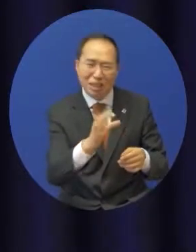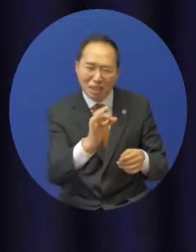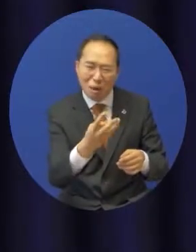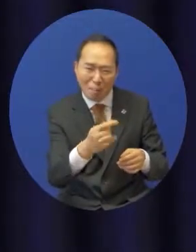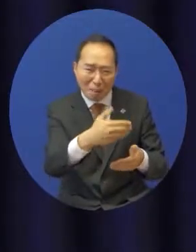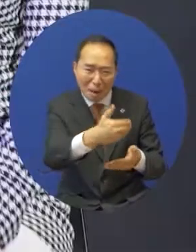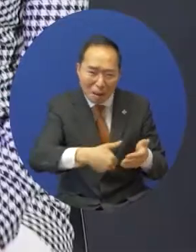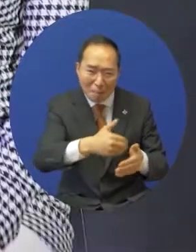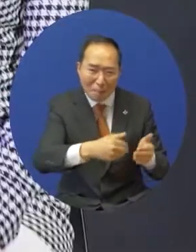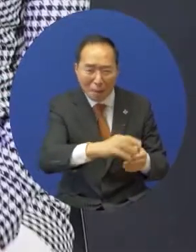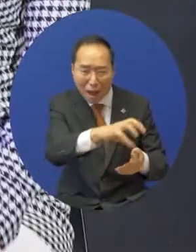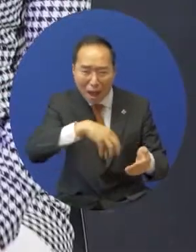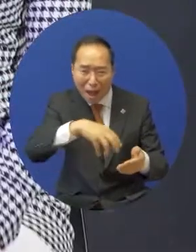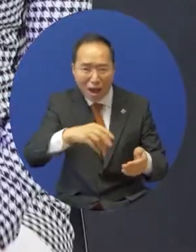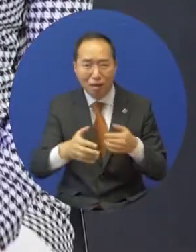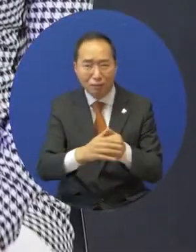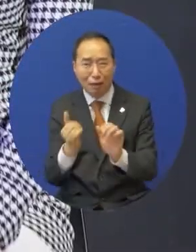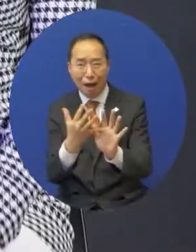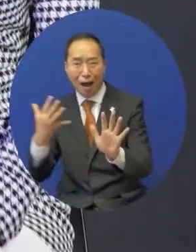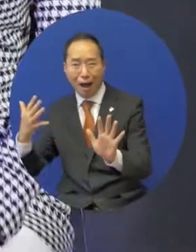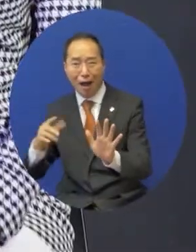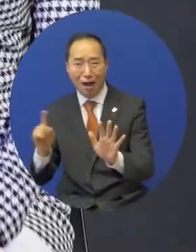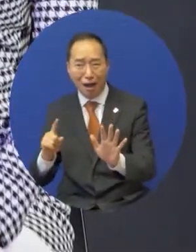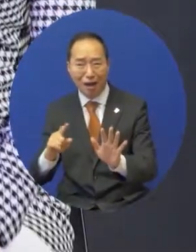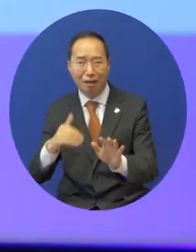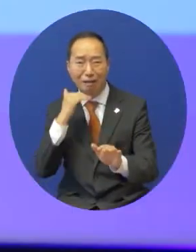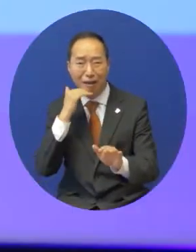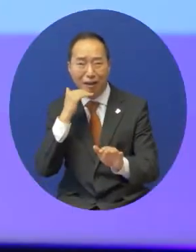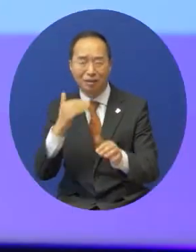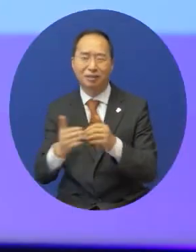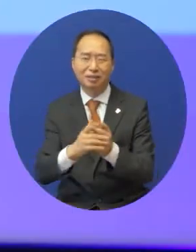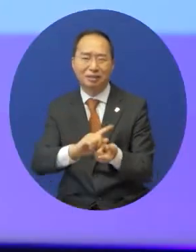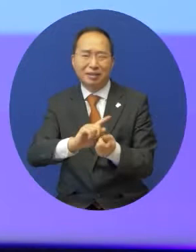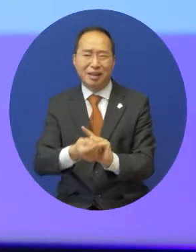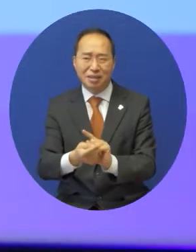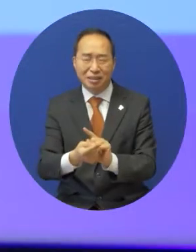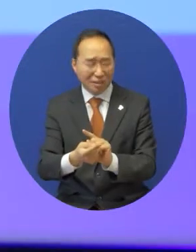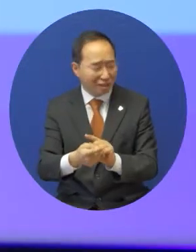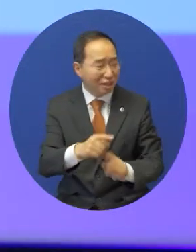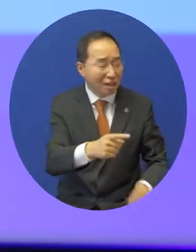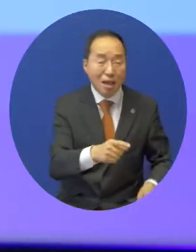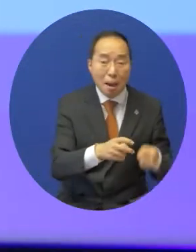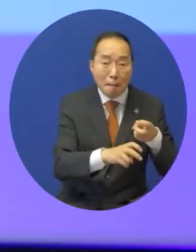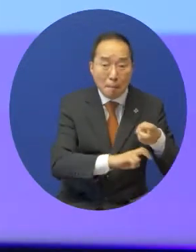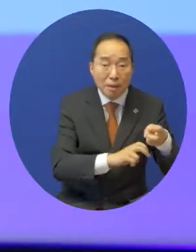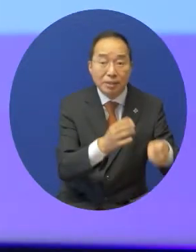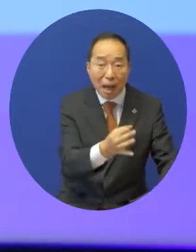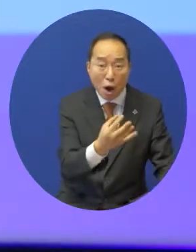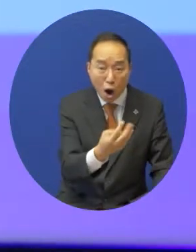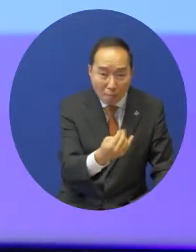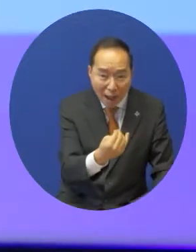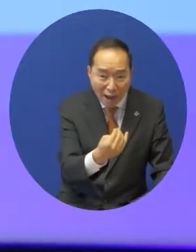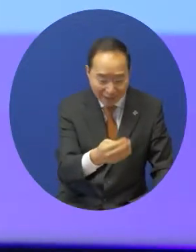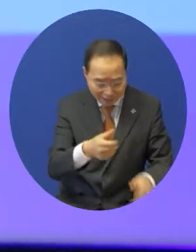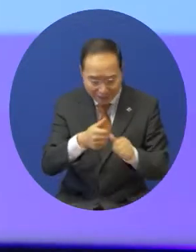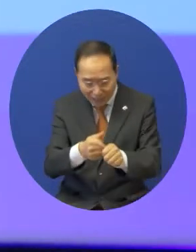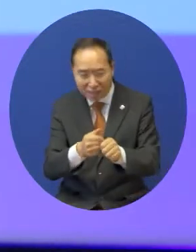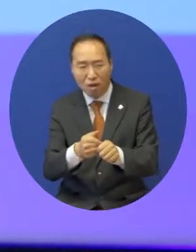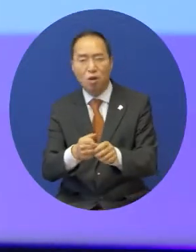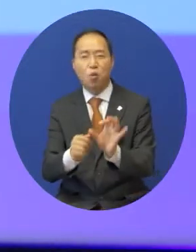받고 이러다 보면 사람은 많은데 맞아요. 굉장히 느려지게 되잖아요. 그래서 토큰이라고 하는